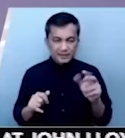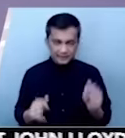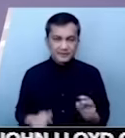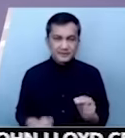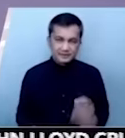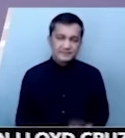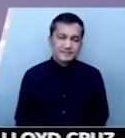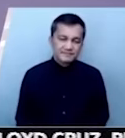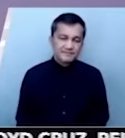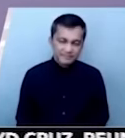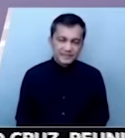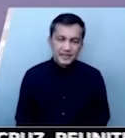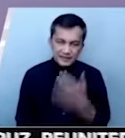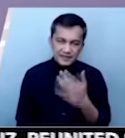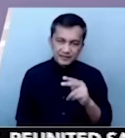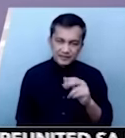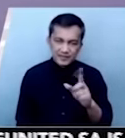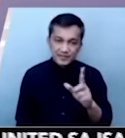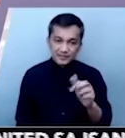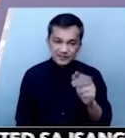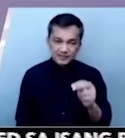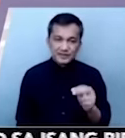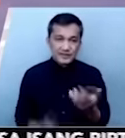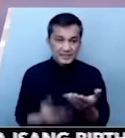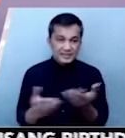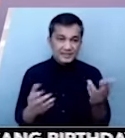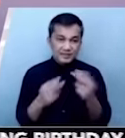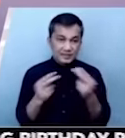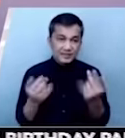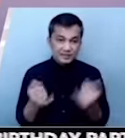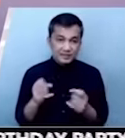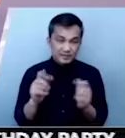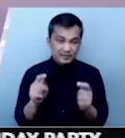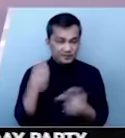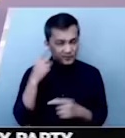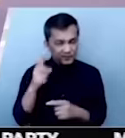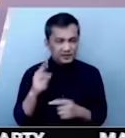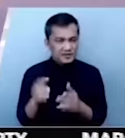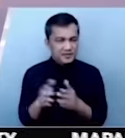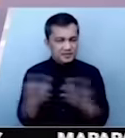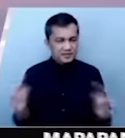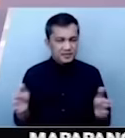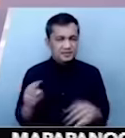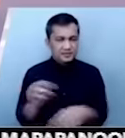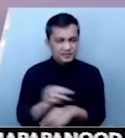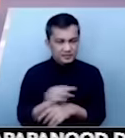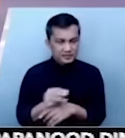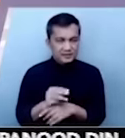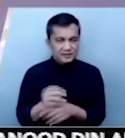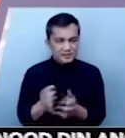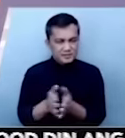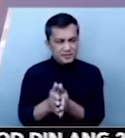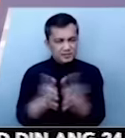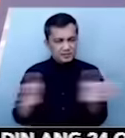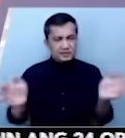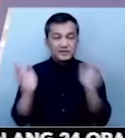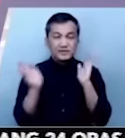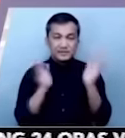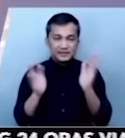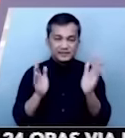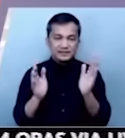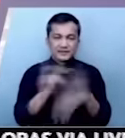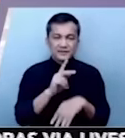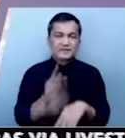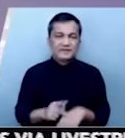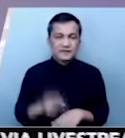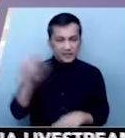Thank you, Nelson. At yan po ang mga balita ngayong Sabado para sa mas malaking misyon at mas malawak na paglilingkod sa bayan. Ako